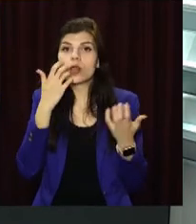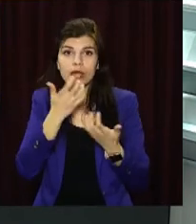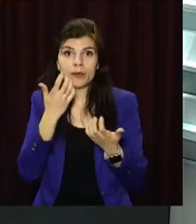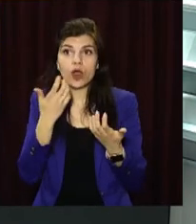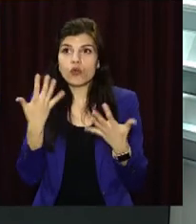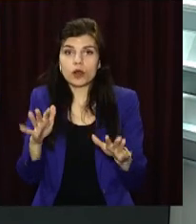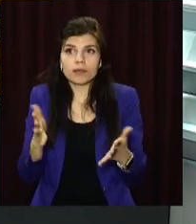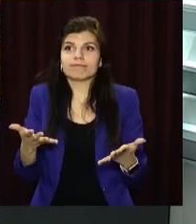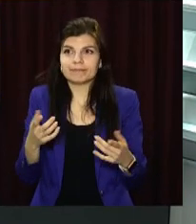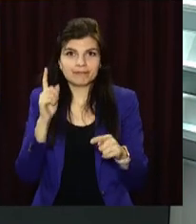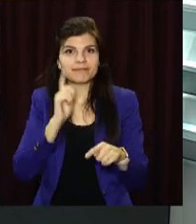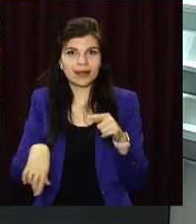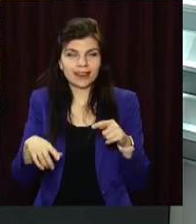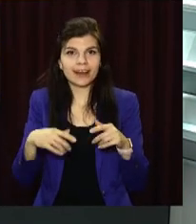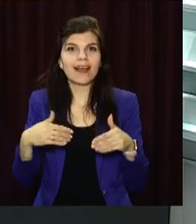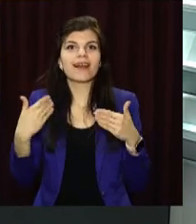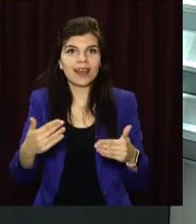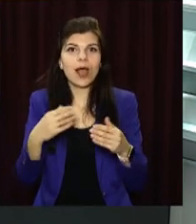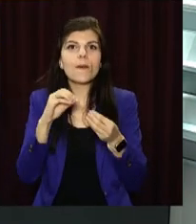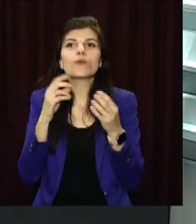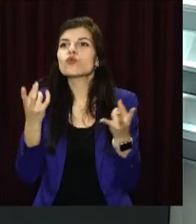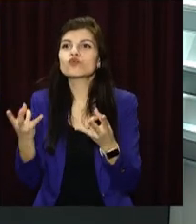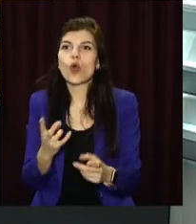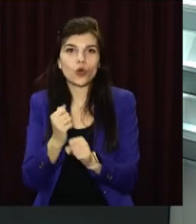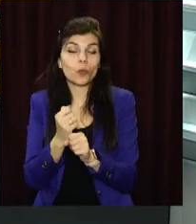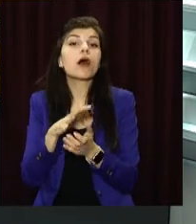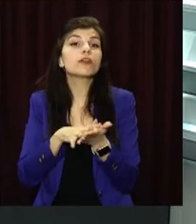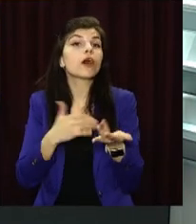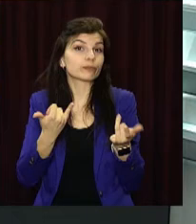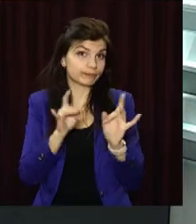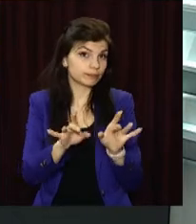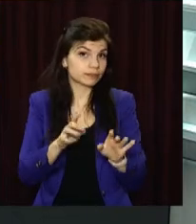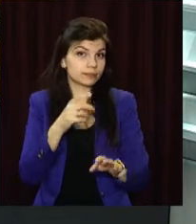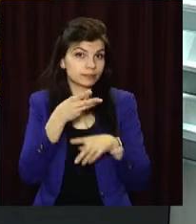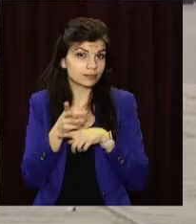просто пришвидшило початок інших нагальних робіт. Подробиці далі в сюжеті.